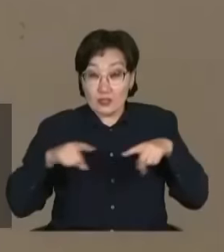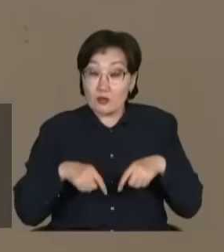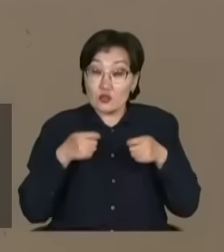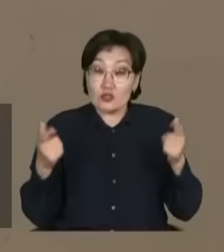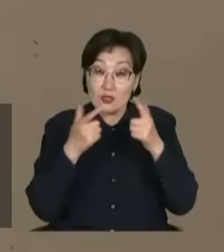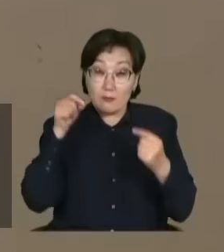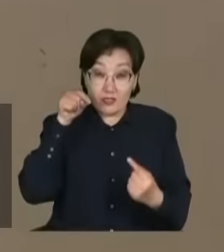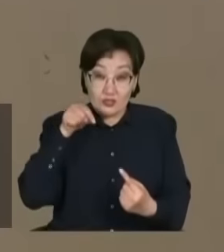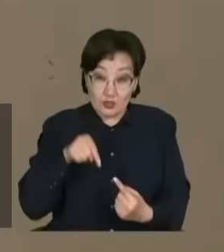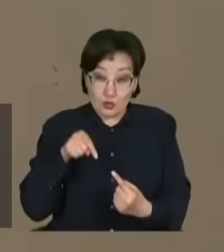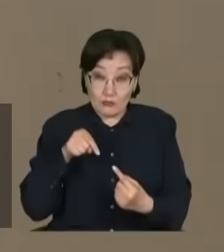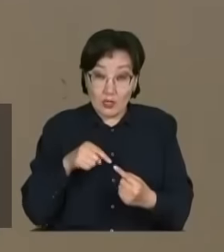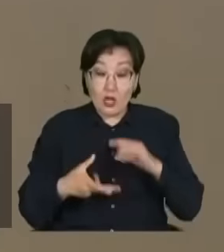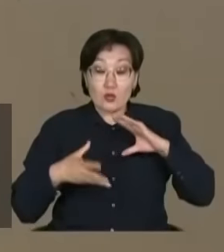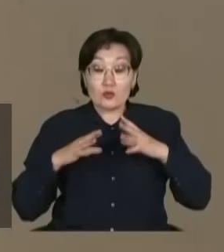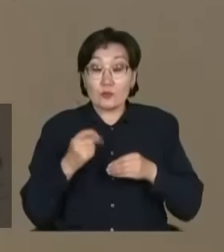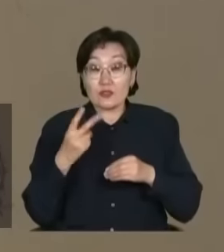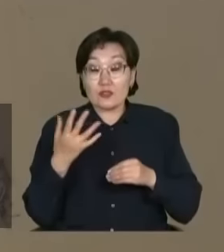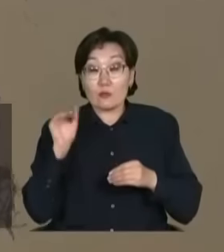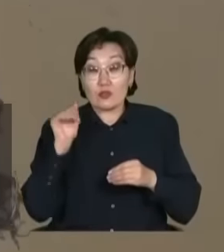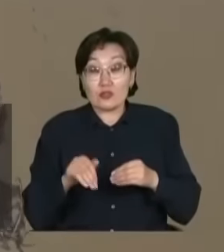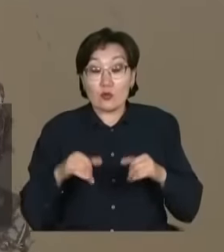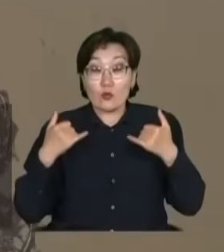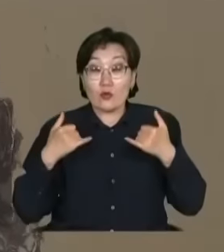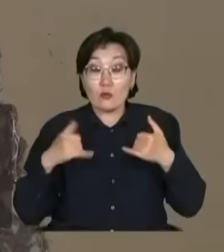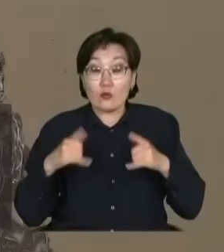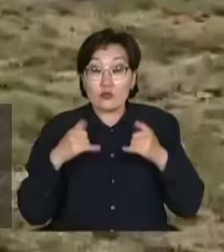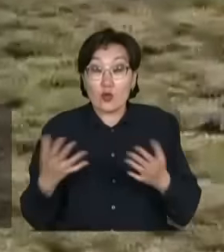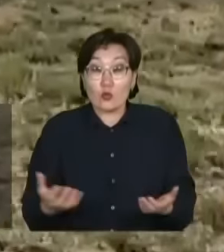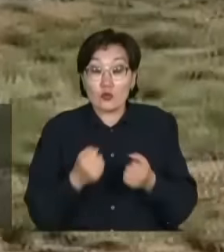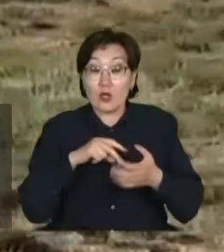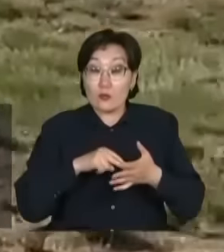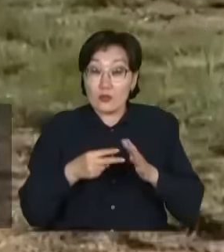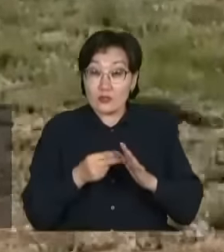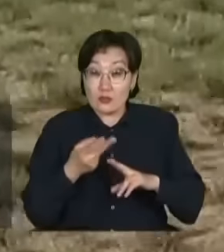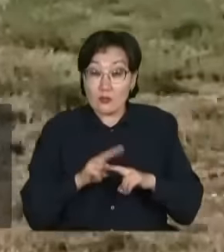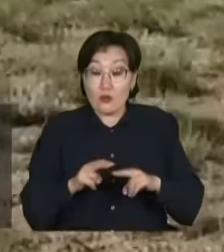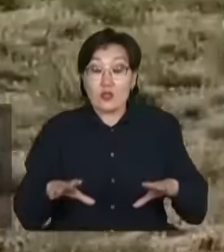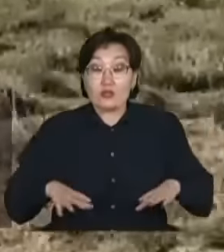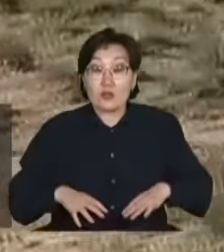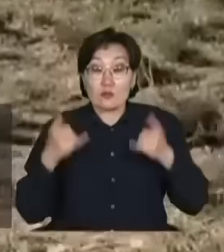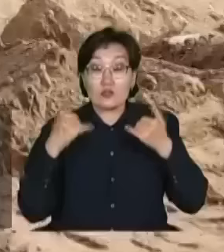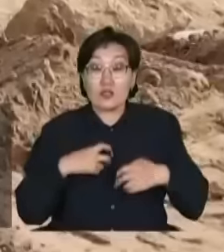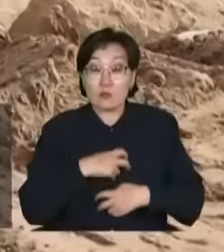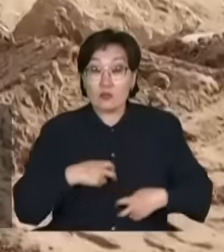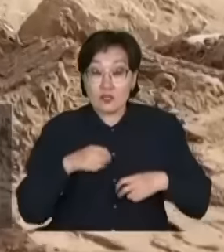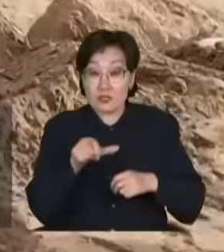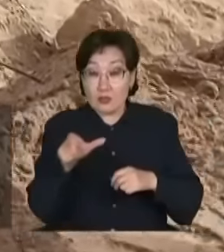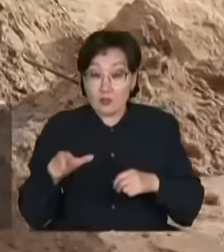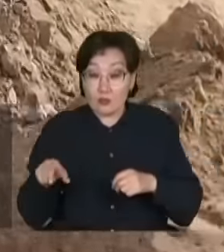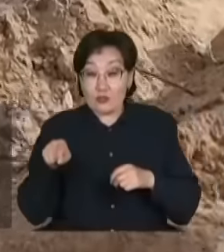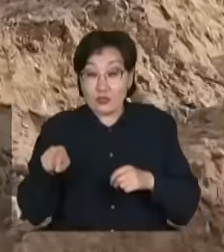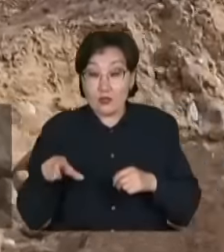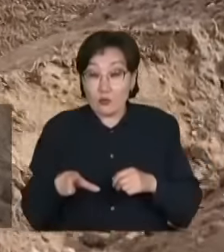ақпаратқа сүйенсек, жалпы 25 мың малды құтқару көзделіпті. Аталған түліктер жайық жағалауында